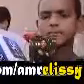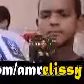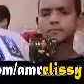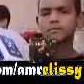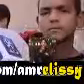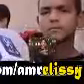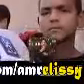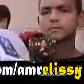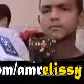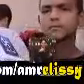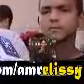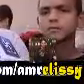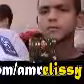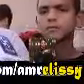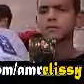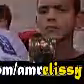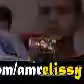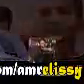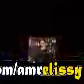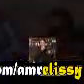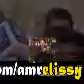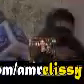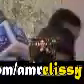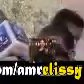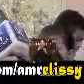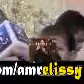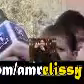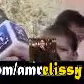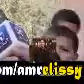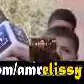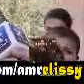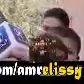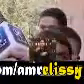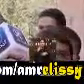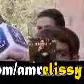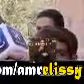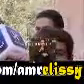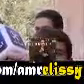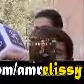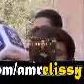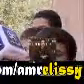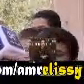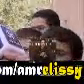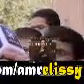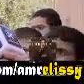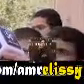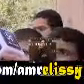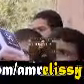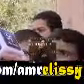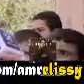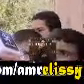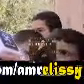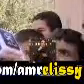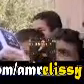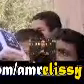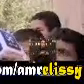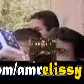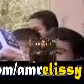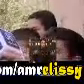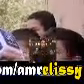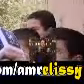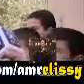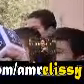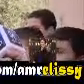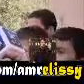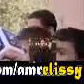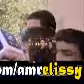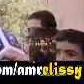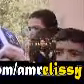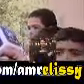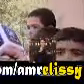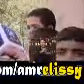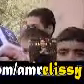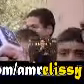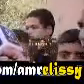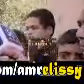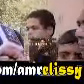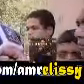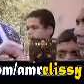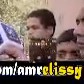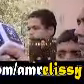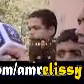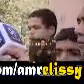انا عن نفسي بشيل الزباله في عربيتي ارميها بره. البيوت هنا بتعوم على بحيره مياه صرف صحي، البيوت مهدده بالانهيار،